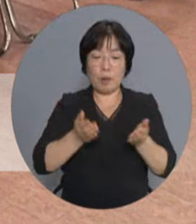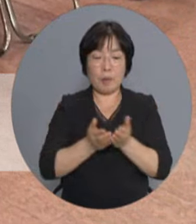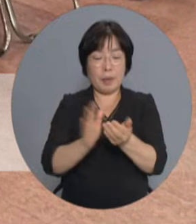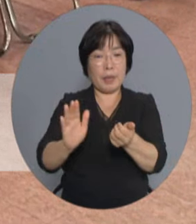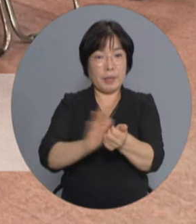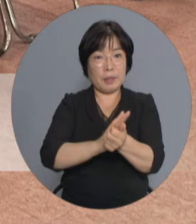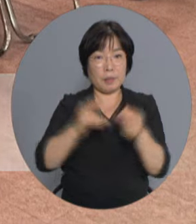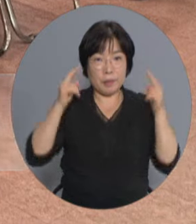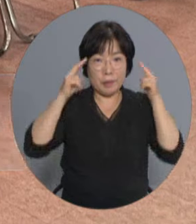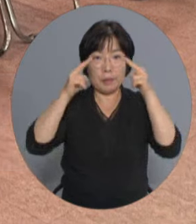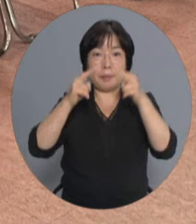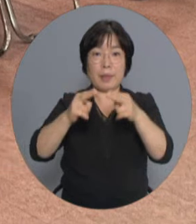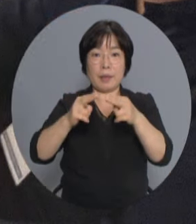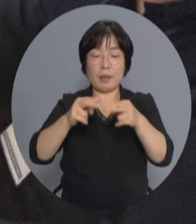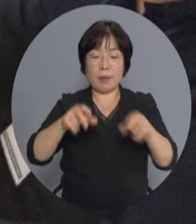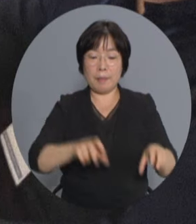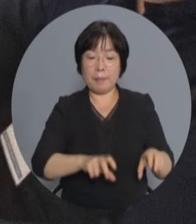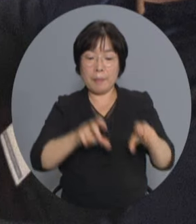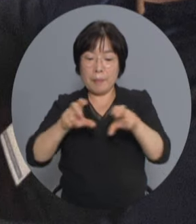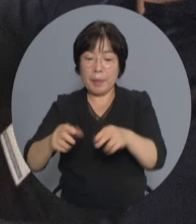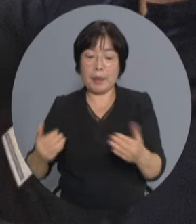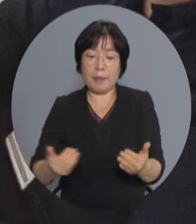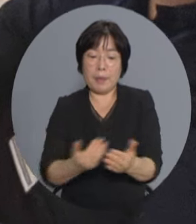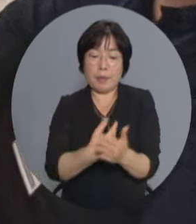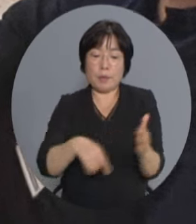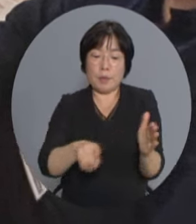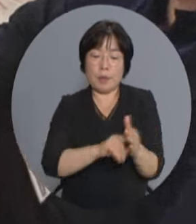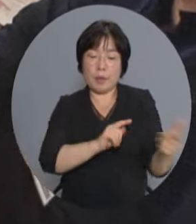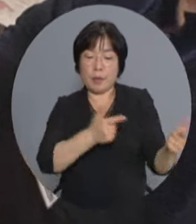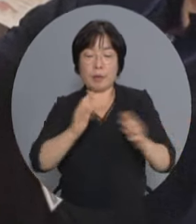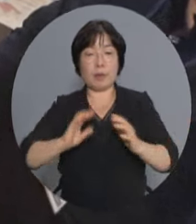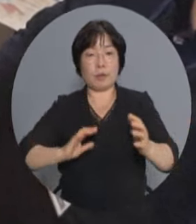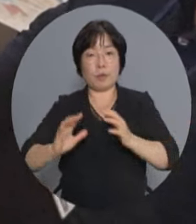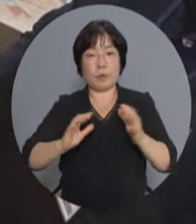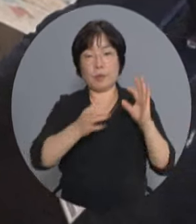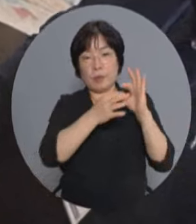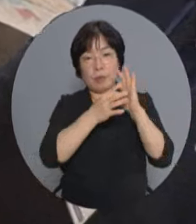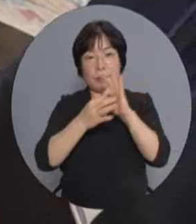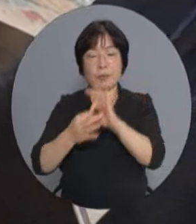서비스의 방향 등 컨테이너 부두 활성화를 위한 다양한 논의도 진행했습니다.